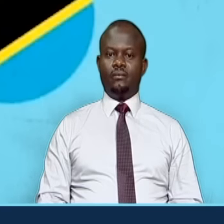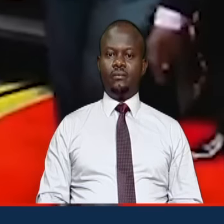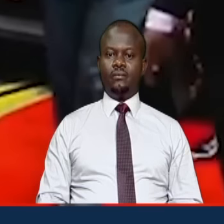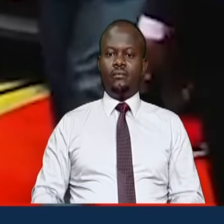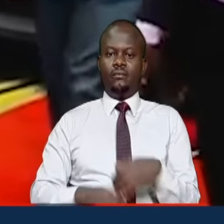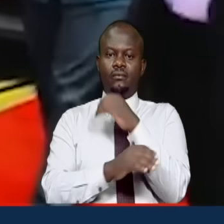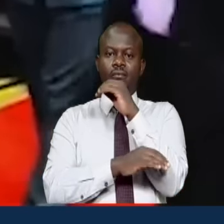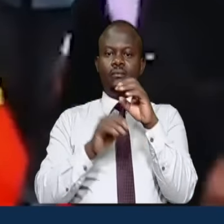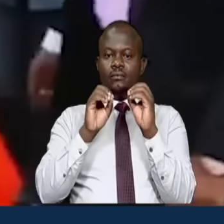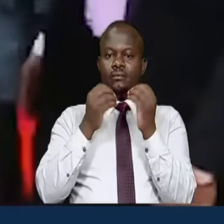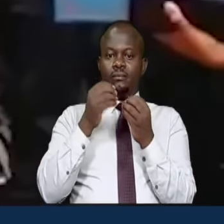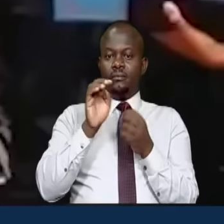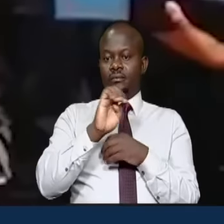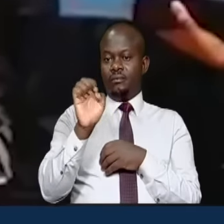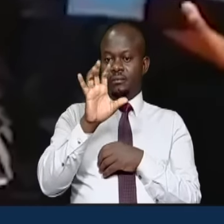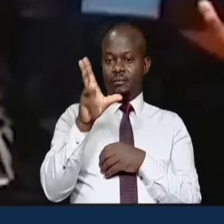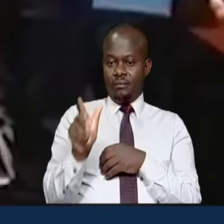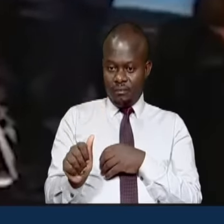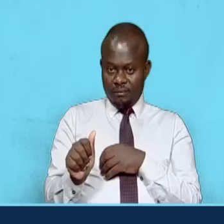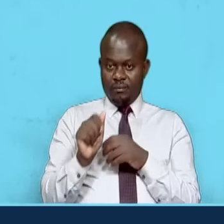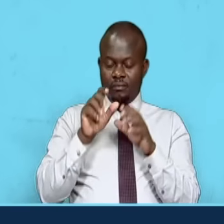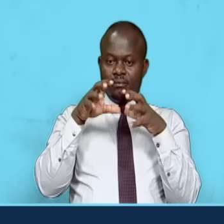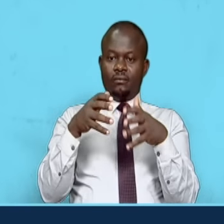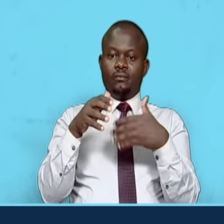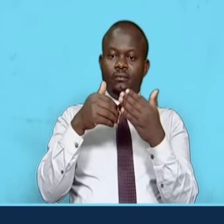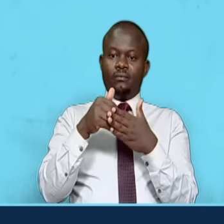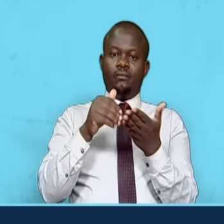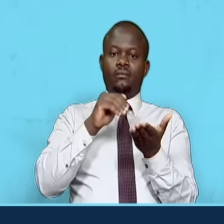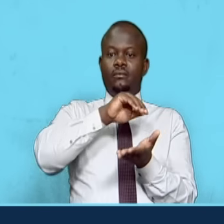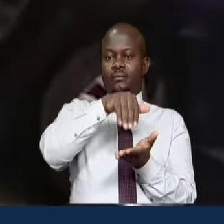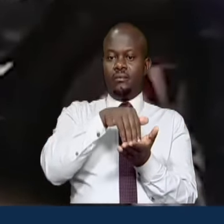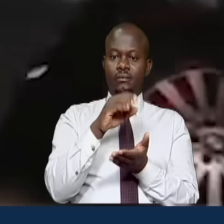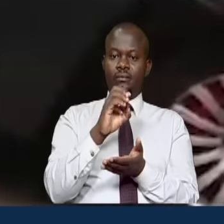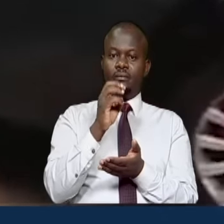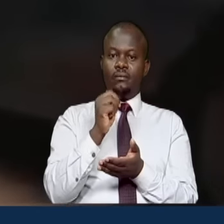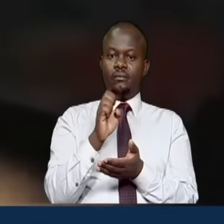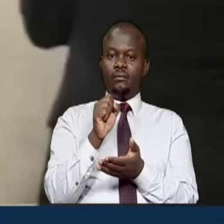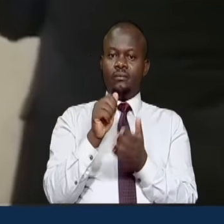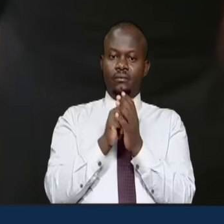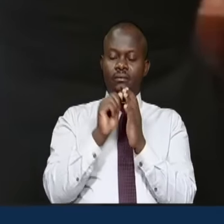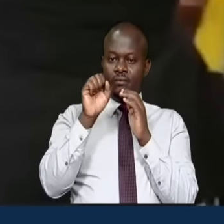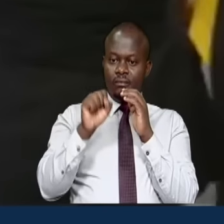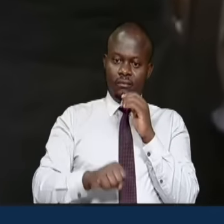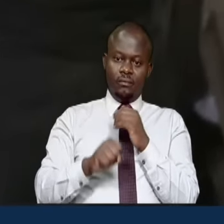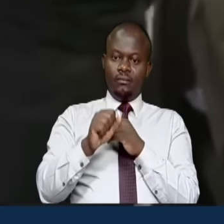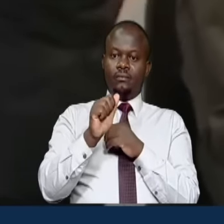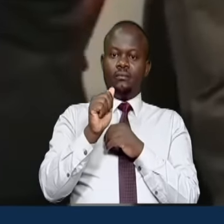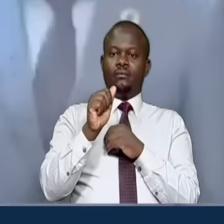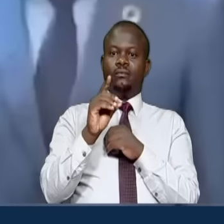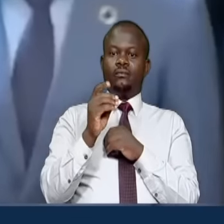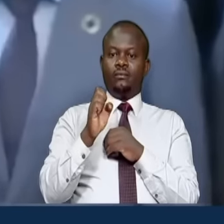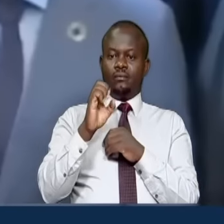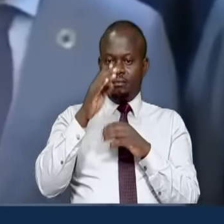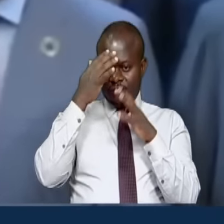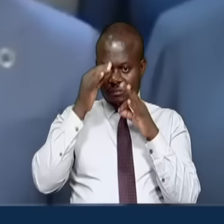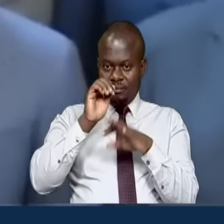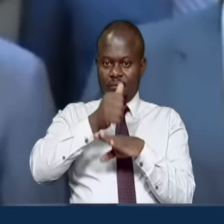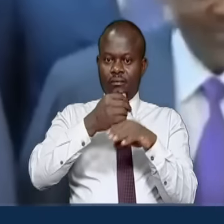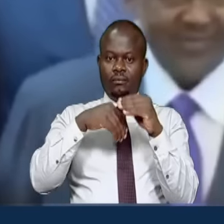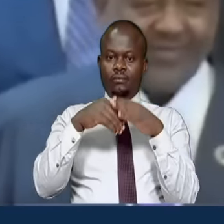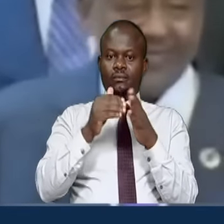byo muryango Afrika y'Iburasirazuba East African Community wo muri Afrika hagati COMESA no majyepfo ariwo SADC byemeje gushyiraho isoko